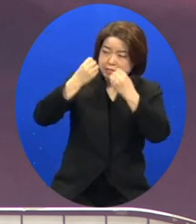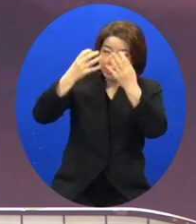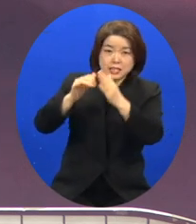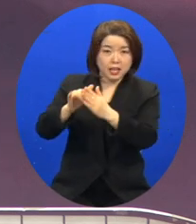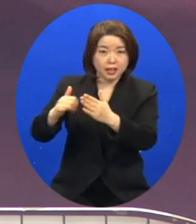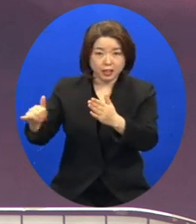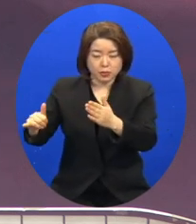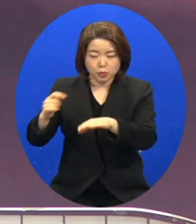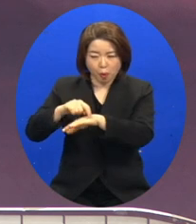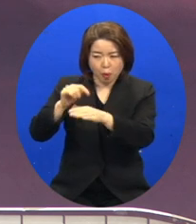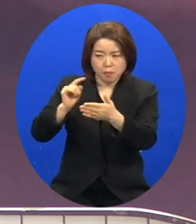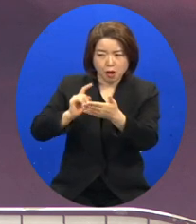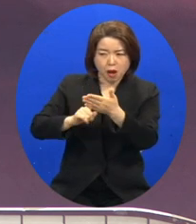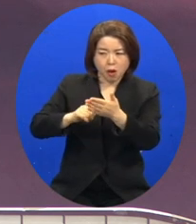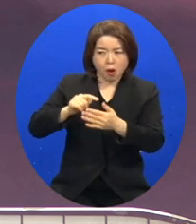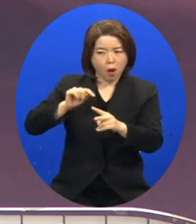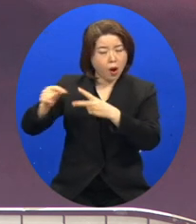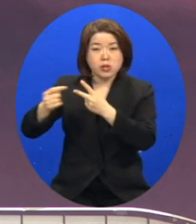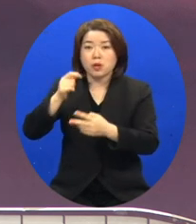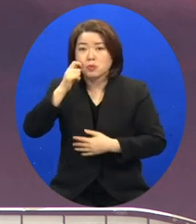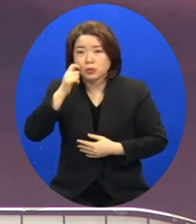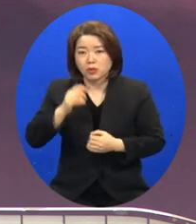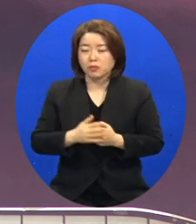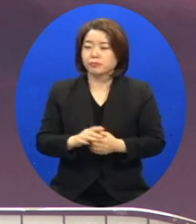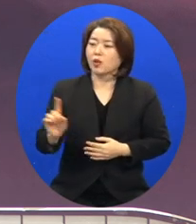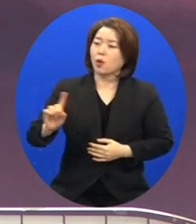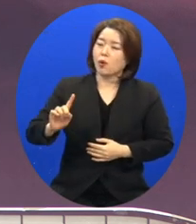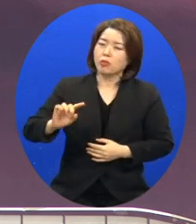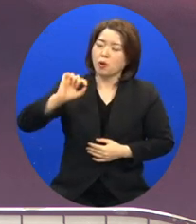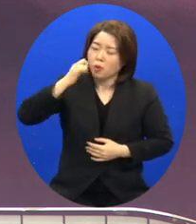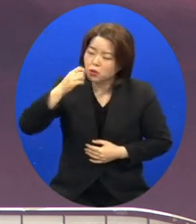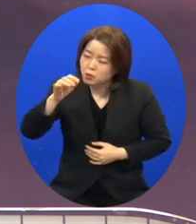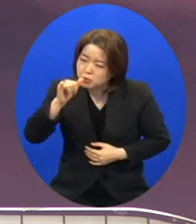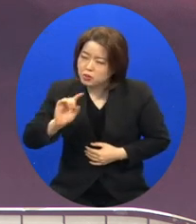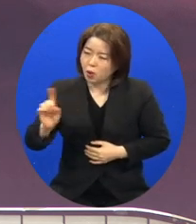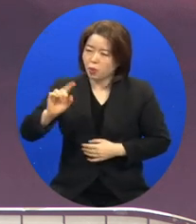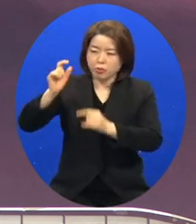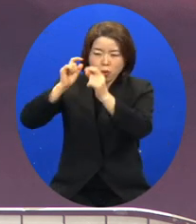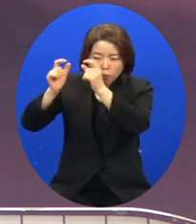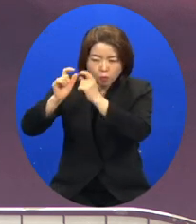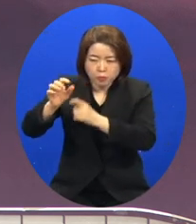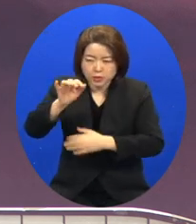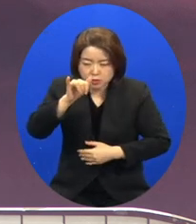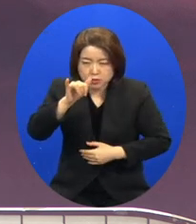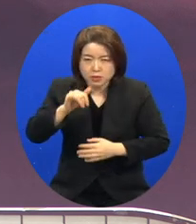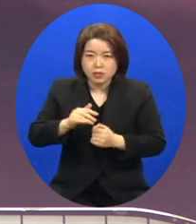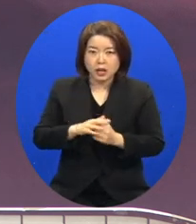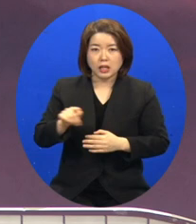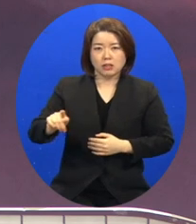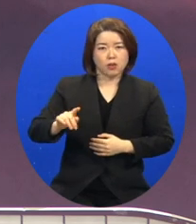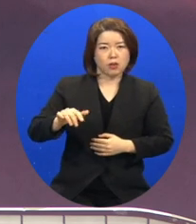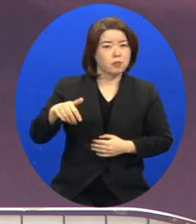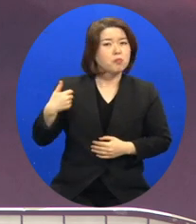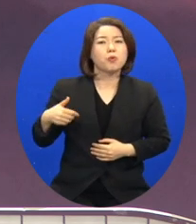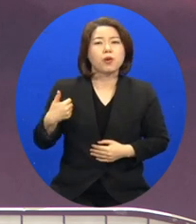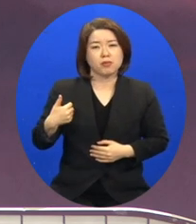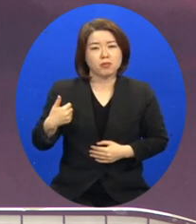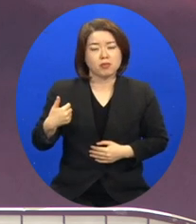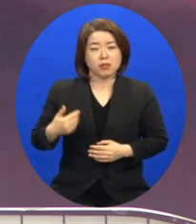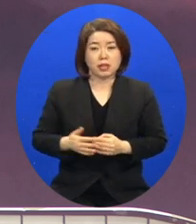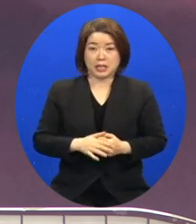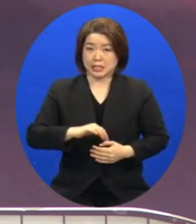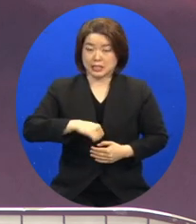정말 이해를 못해 때요 그분들이 어떤 어려움이 있을지 어떤 고민이 있을지 그걸 정말 몰랐다 자기가